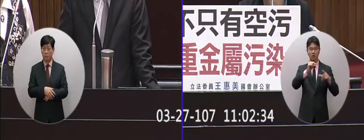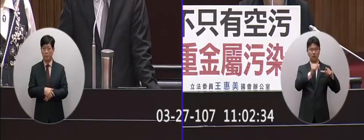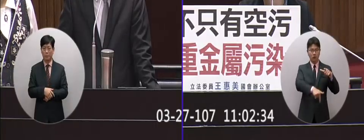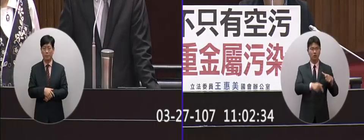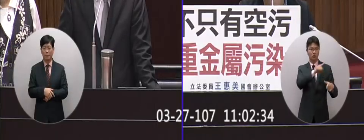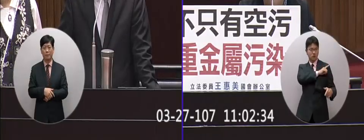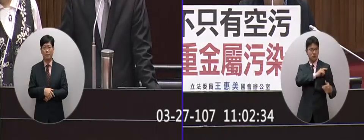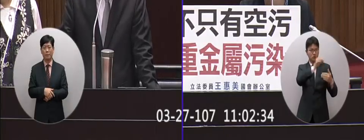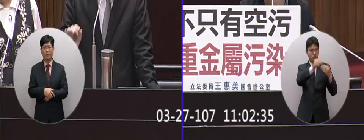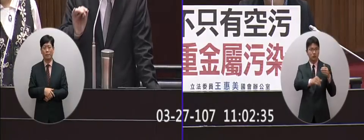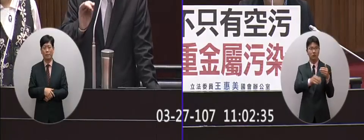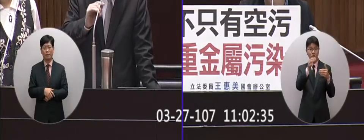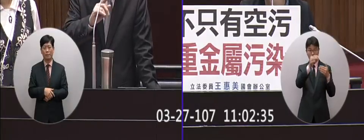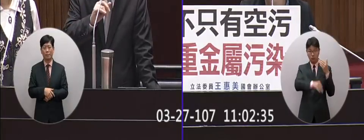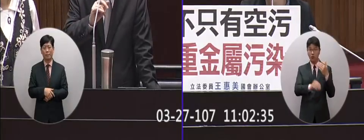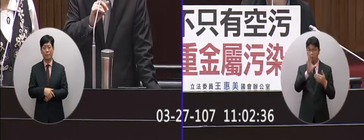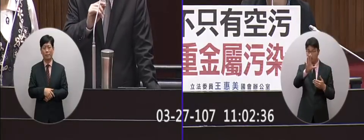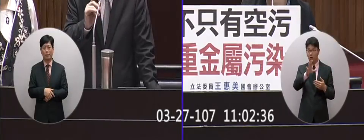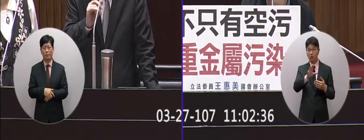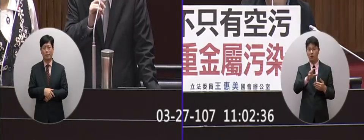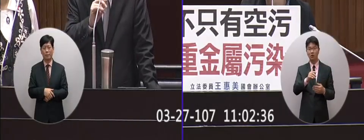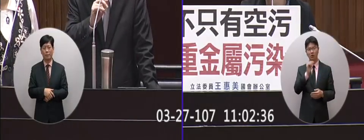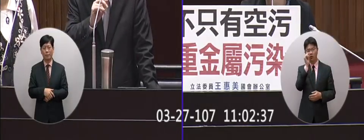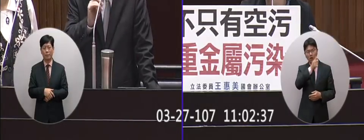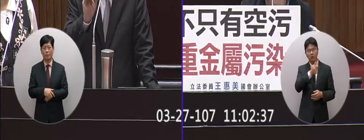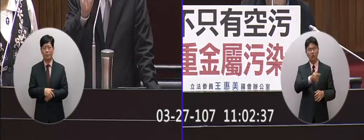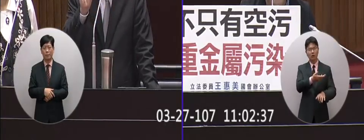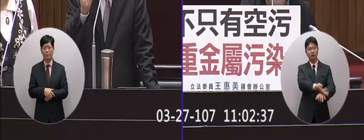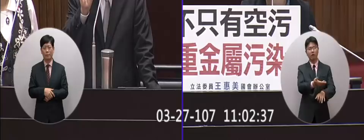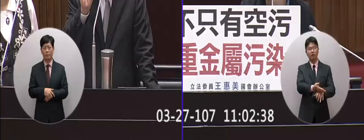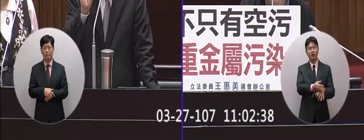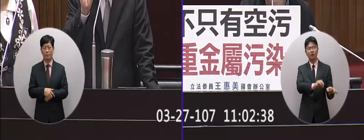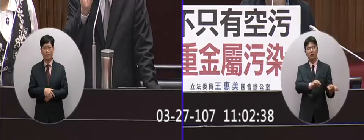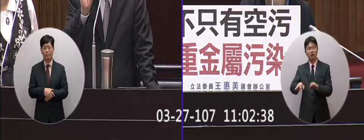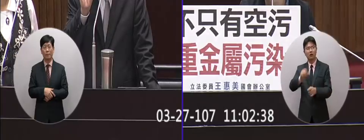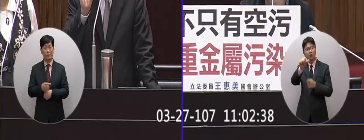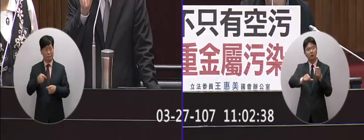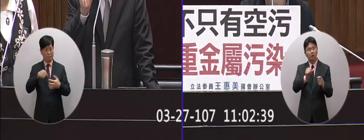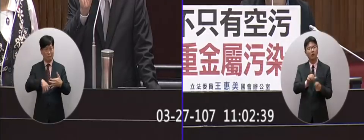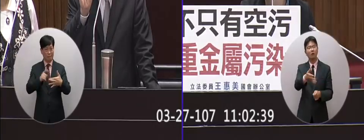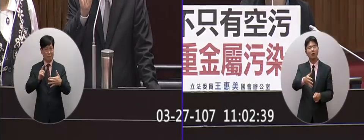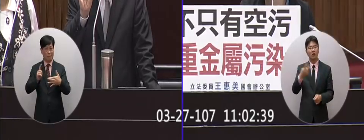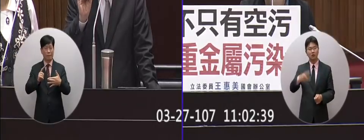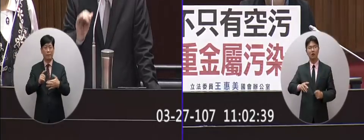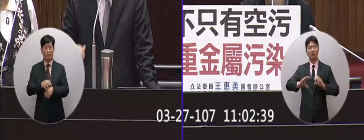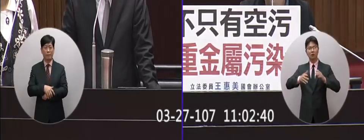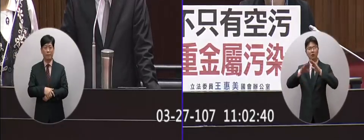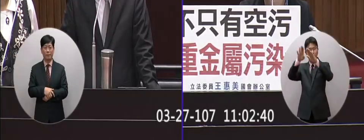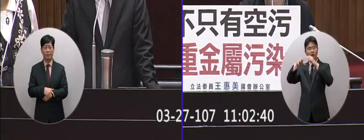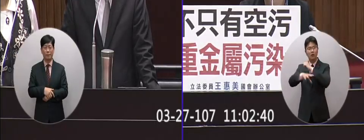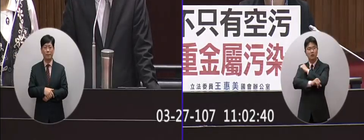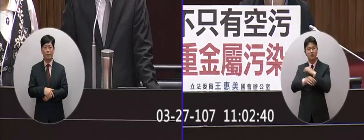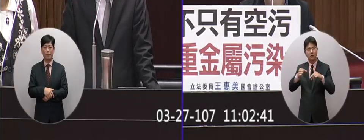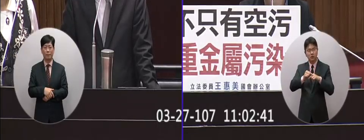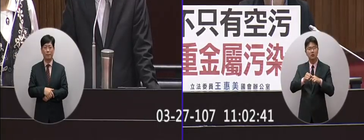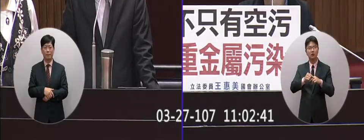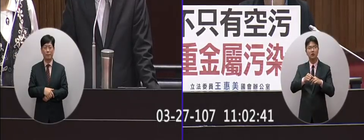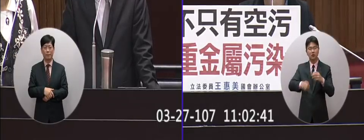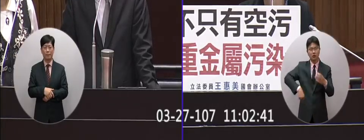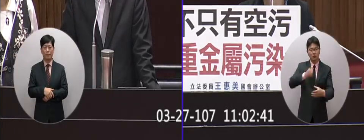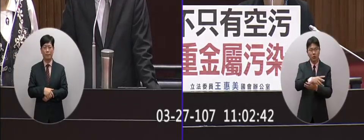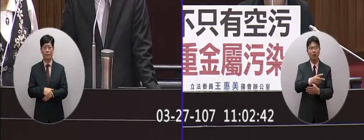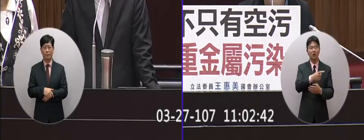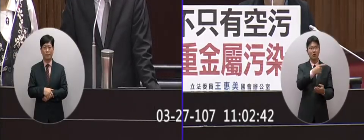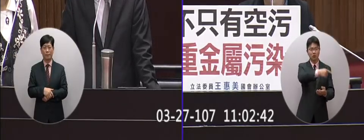有制度的公司，需要5年的一个停工期吗？而且还不断的由国发基金分前后2次